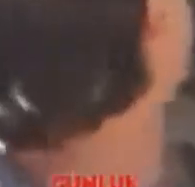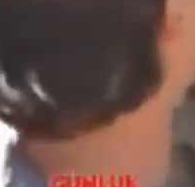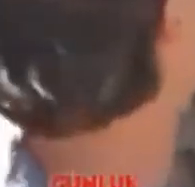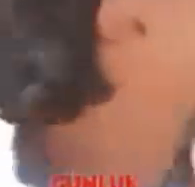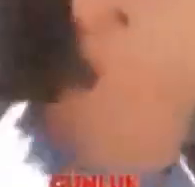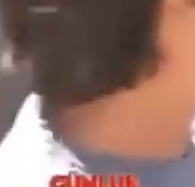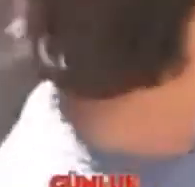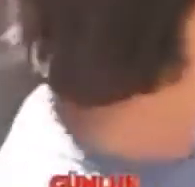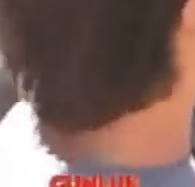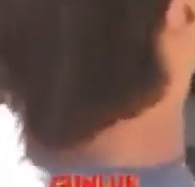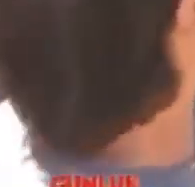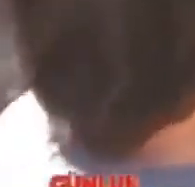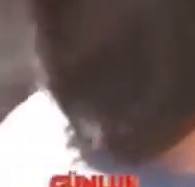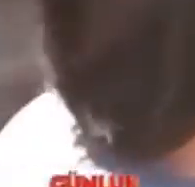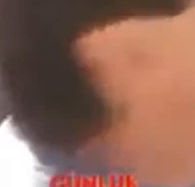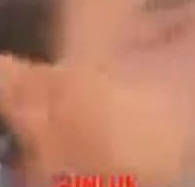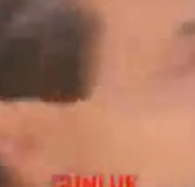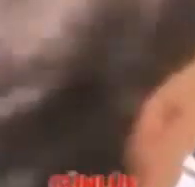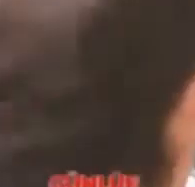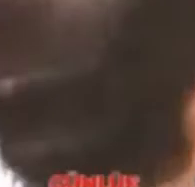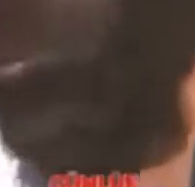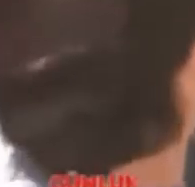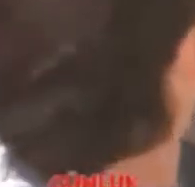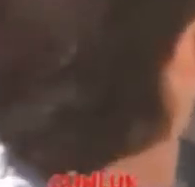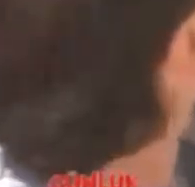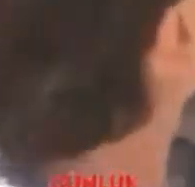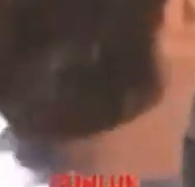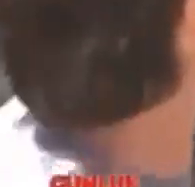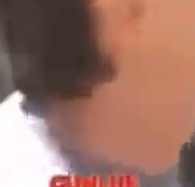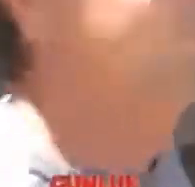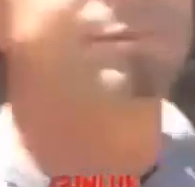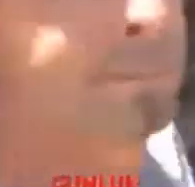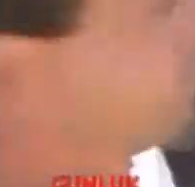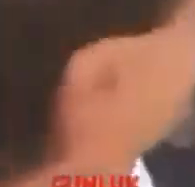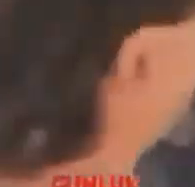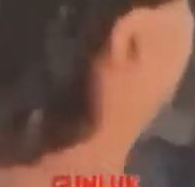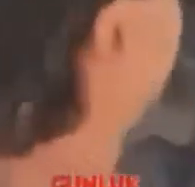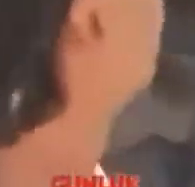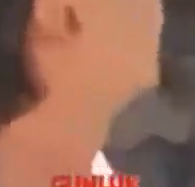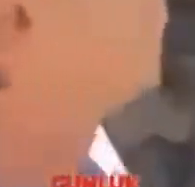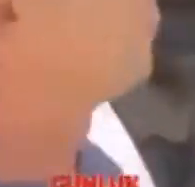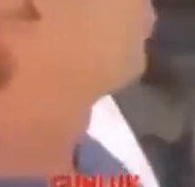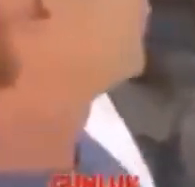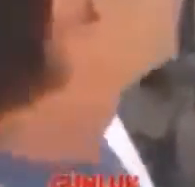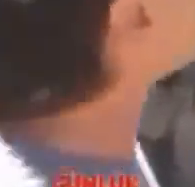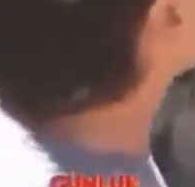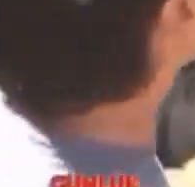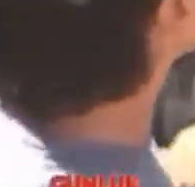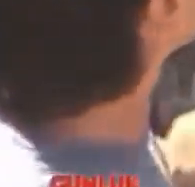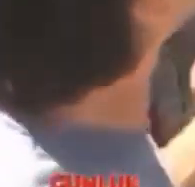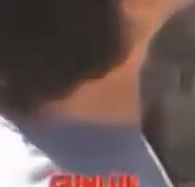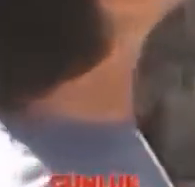¡Oh! Oye, guay, yo. ¿Y qué opina usted? ¿Qué opina usted del gobierno canario?